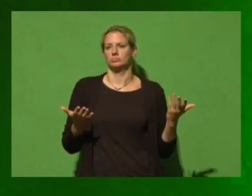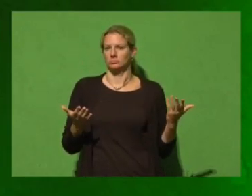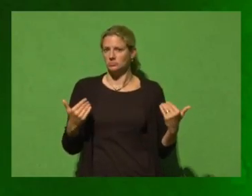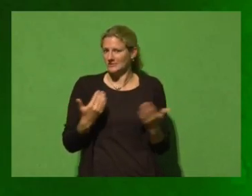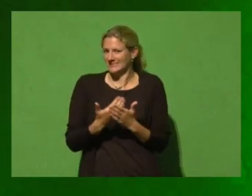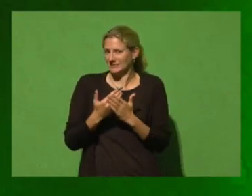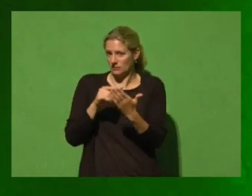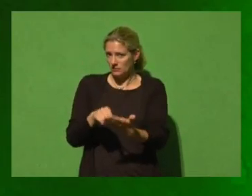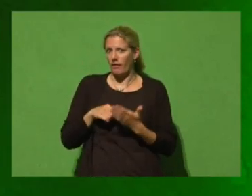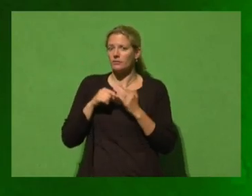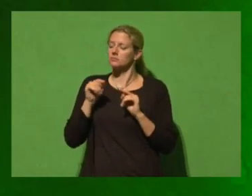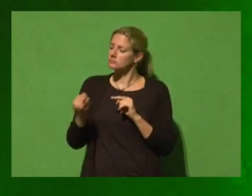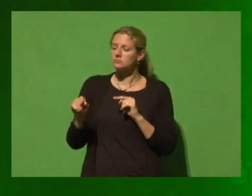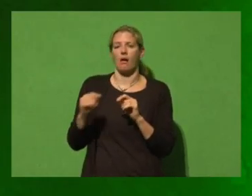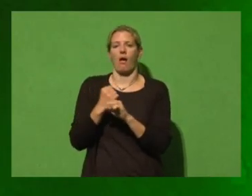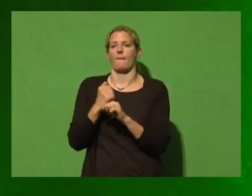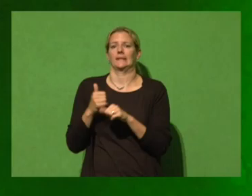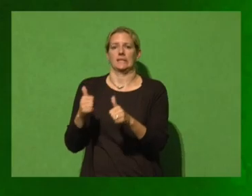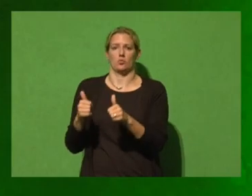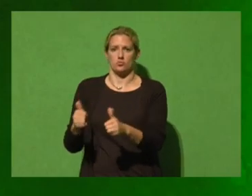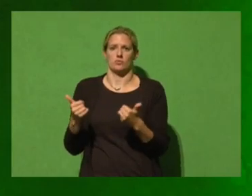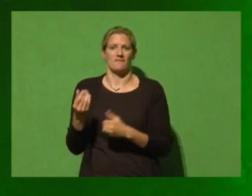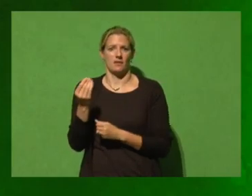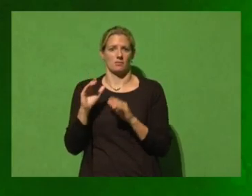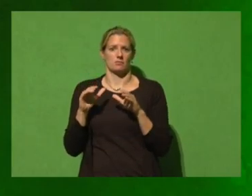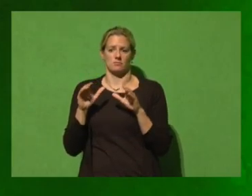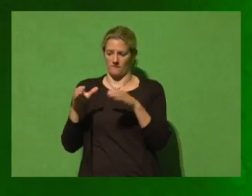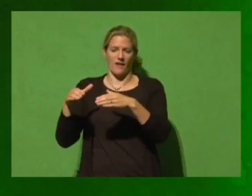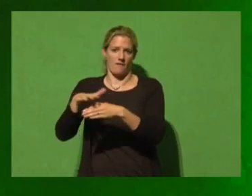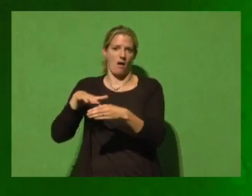zeugt ebenfalls eben von einer sehr soliden und fachgerechten Arbeit im Finanzreferat.